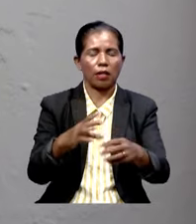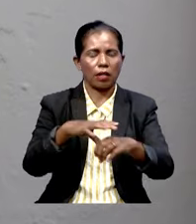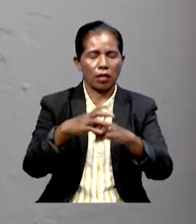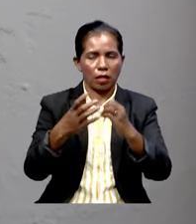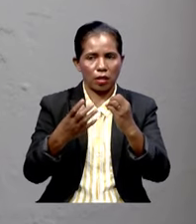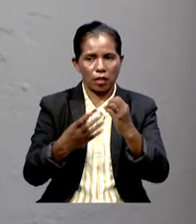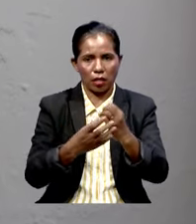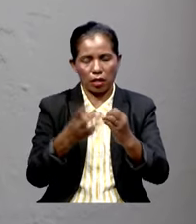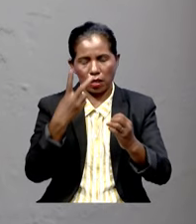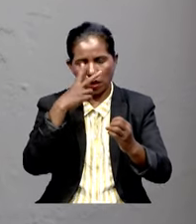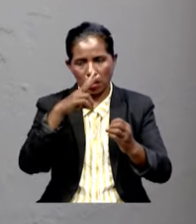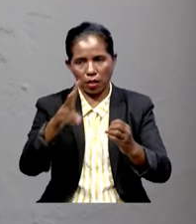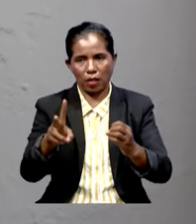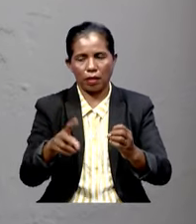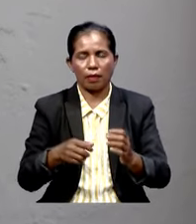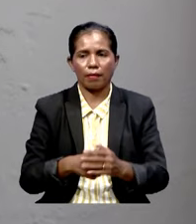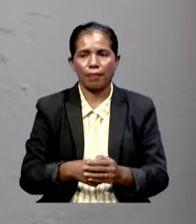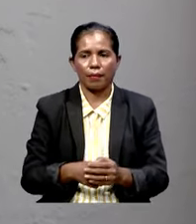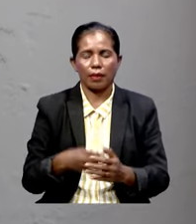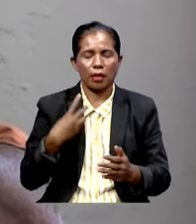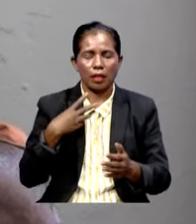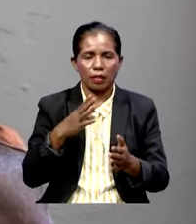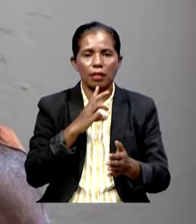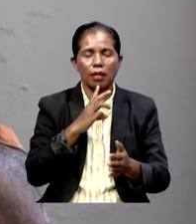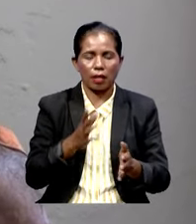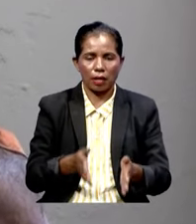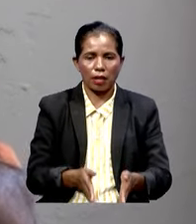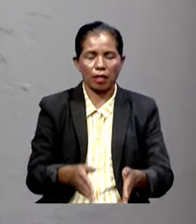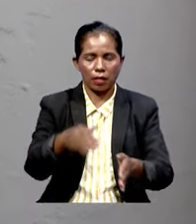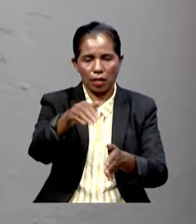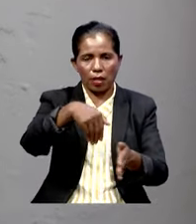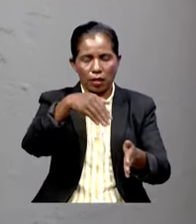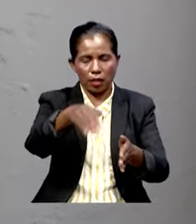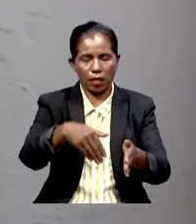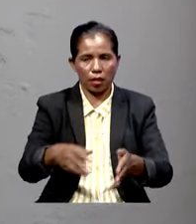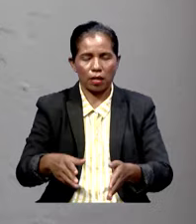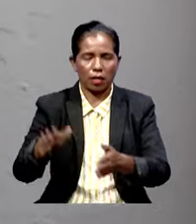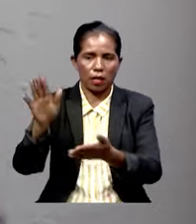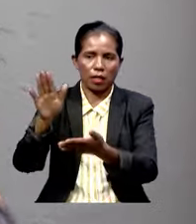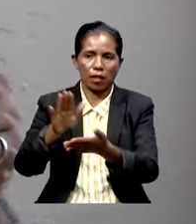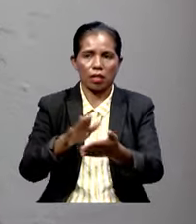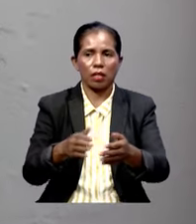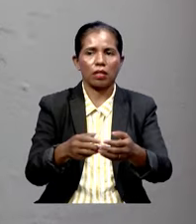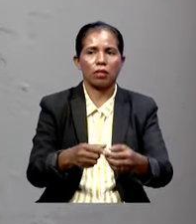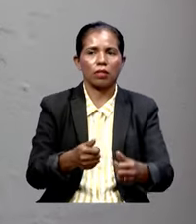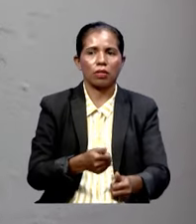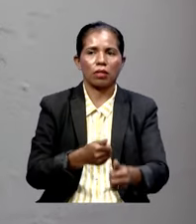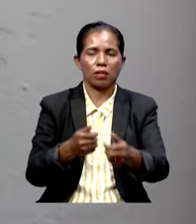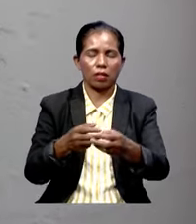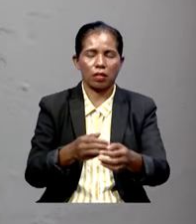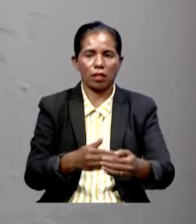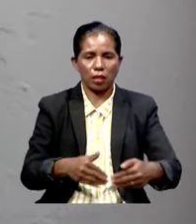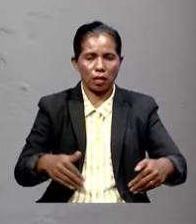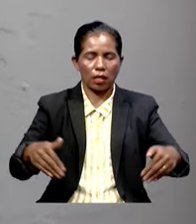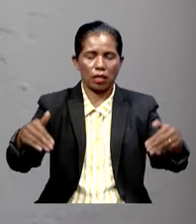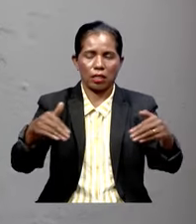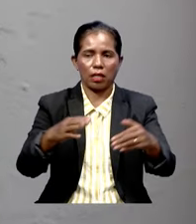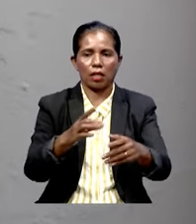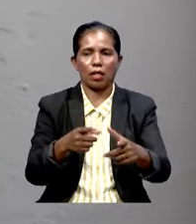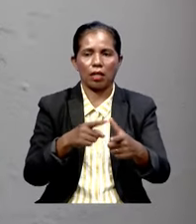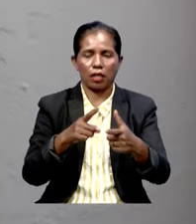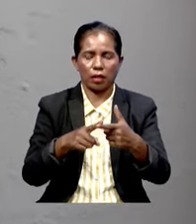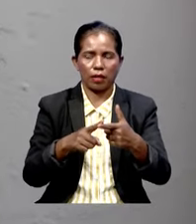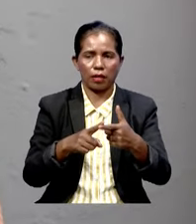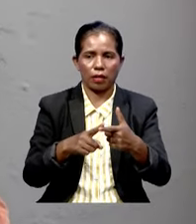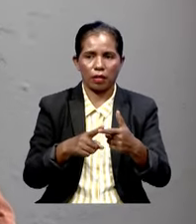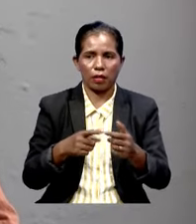liba teras bolu dan teras gludang ita ke kabubune ia fo ia rai lolo mes teng ketuir ni linya kontur liar ni loil be ni pontu